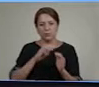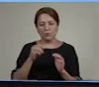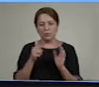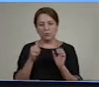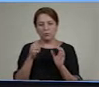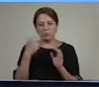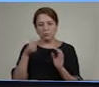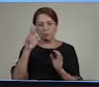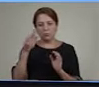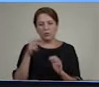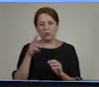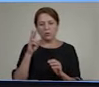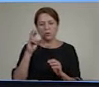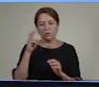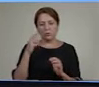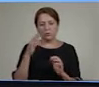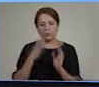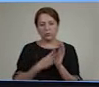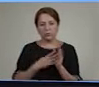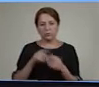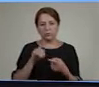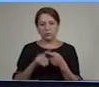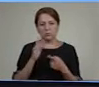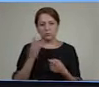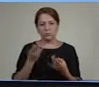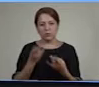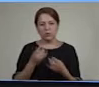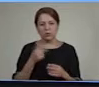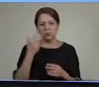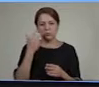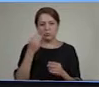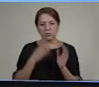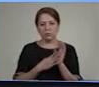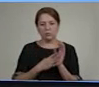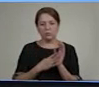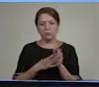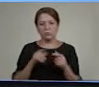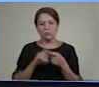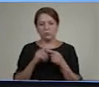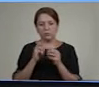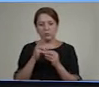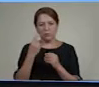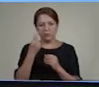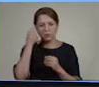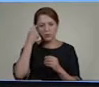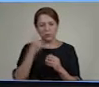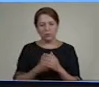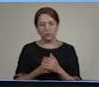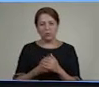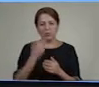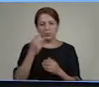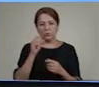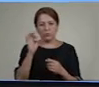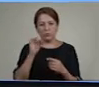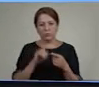7633 ga 209 ni qo'shamiz. Demak, 3 ga 9 ni qo'shsak 12 birdilda. 3 ga 0